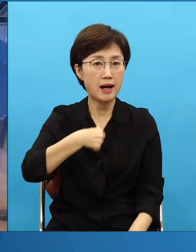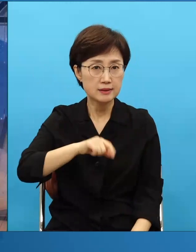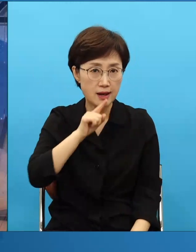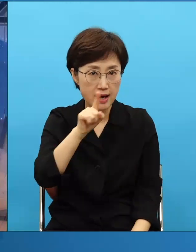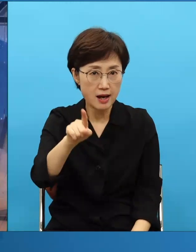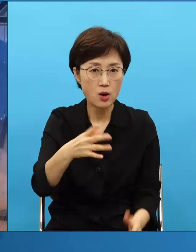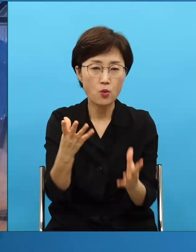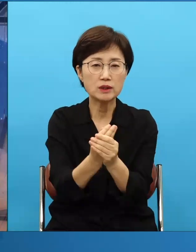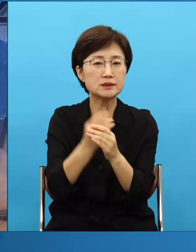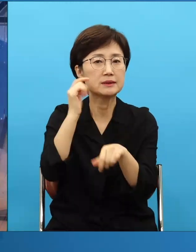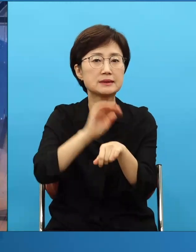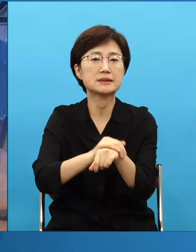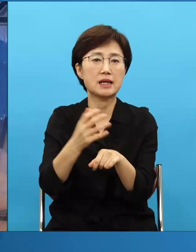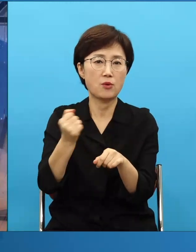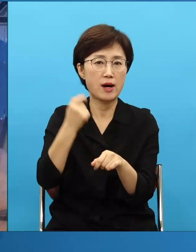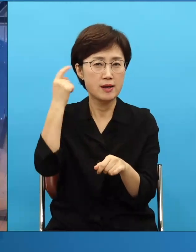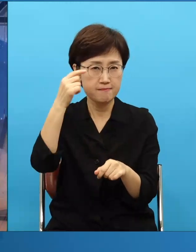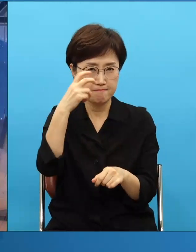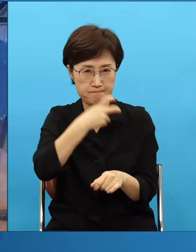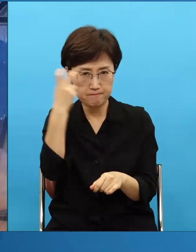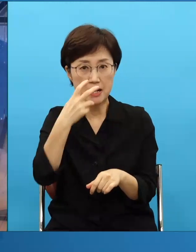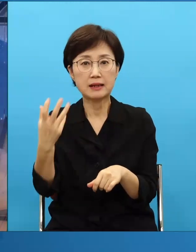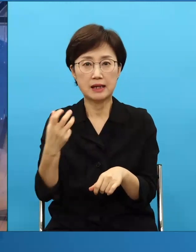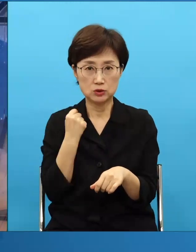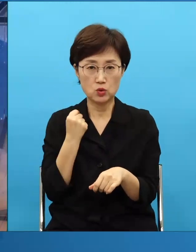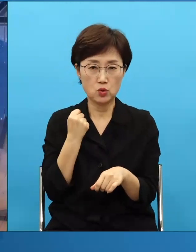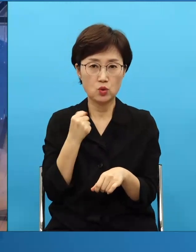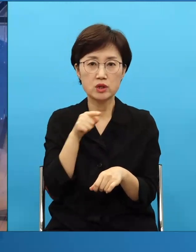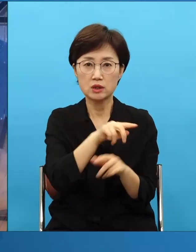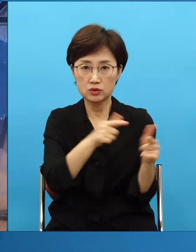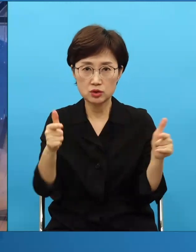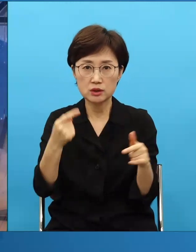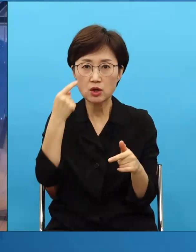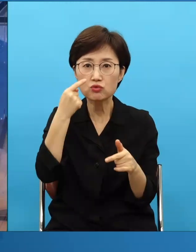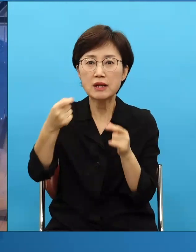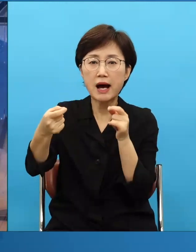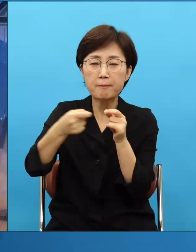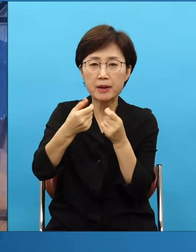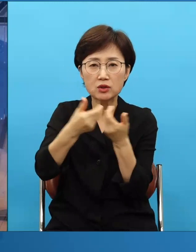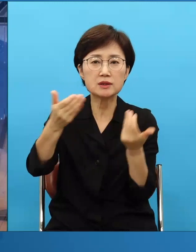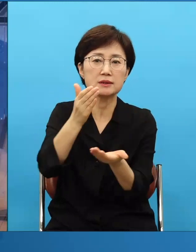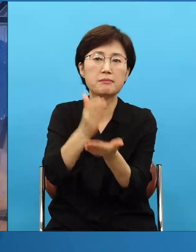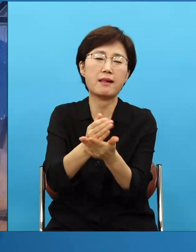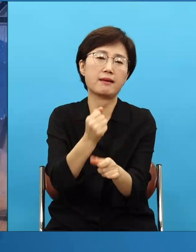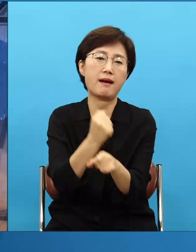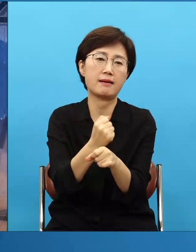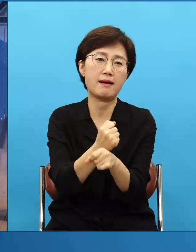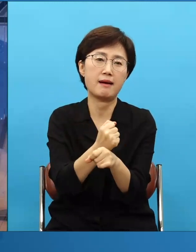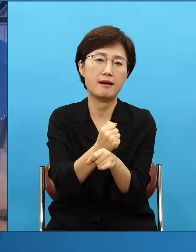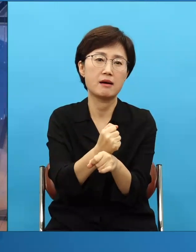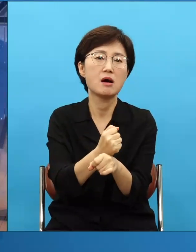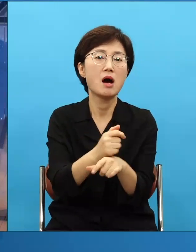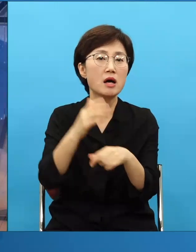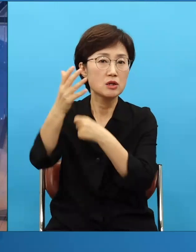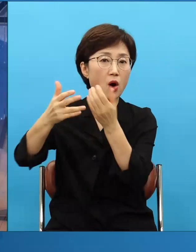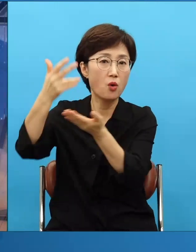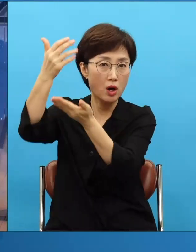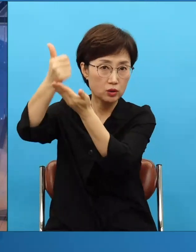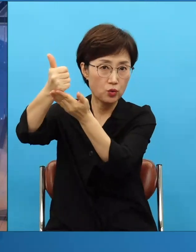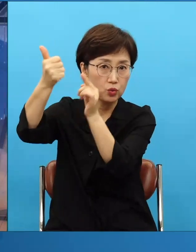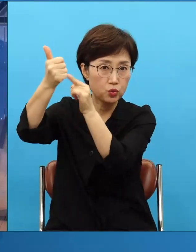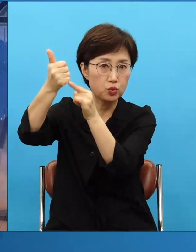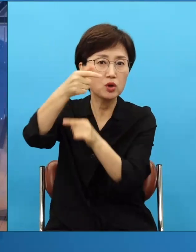내 아들아 완전한 지혜와 근신을 지키고 이것들이 내 눈 앞에서 떠나지 말게 하라.